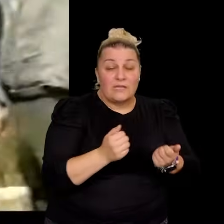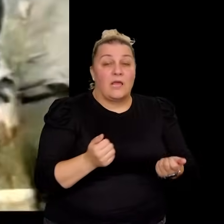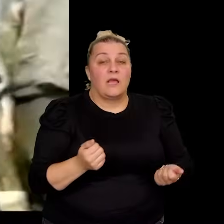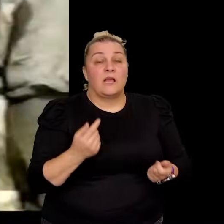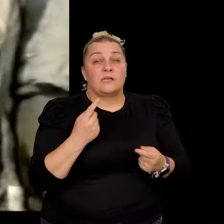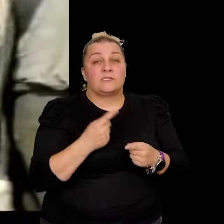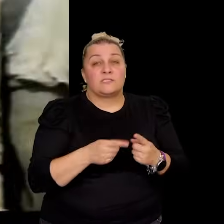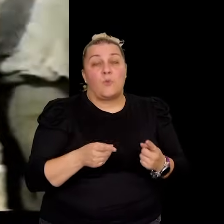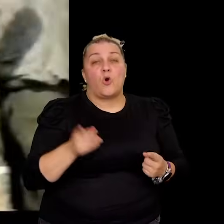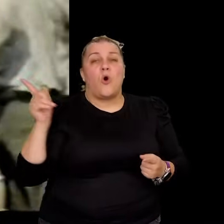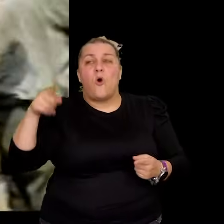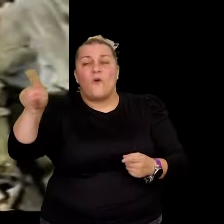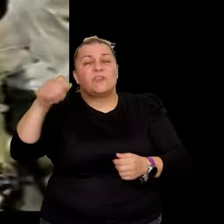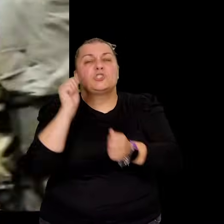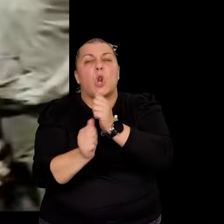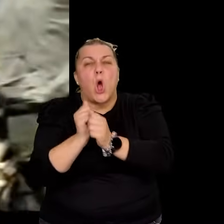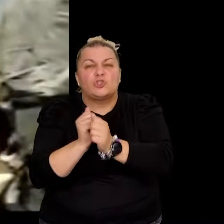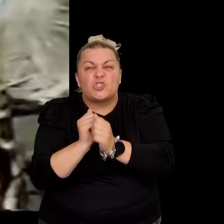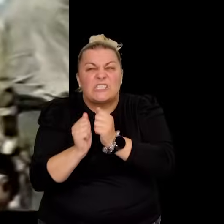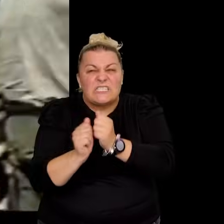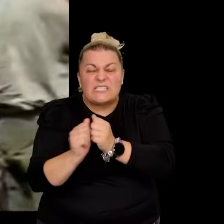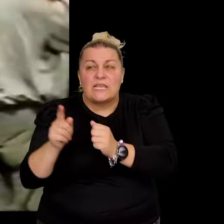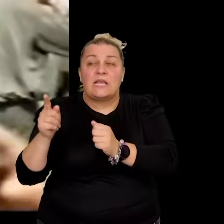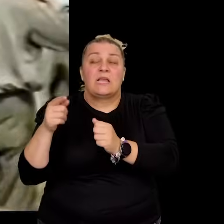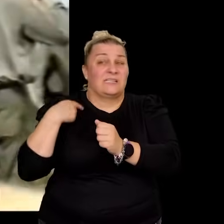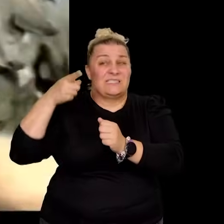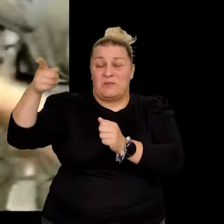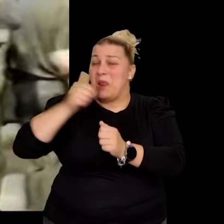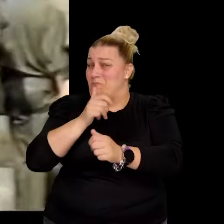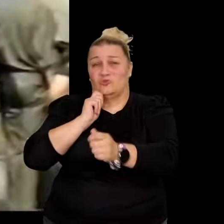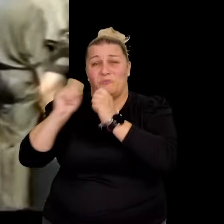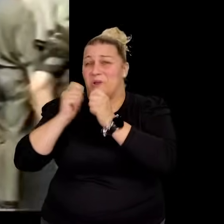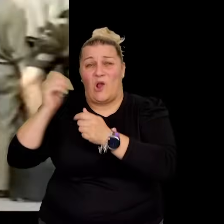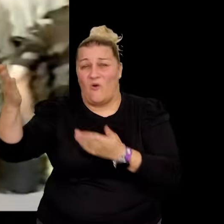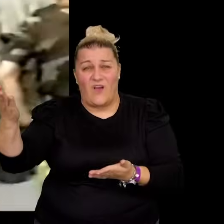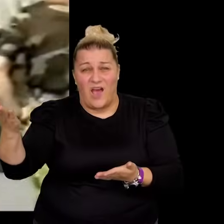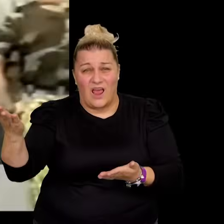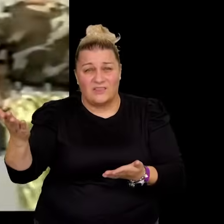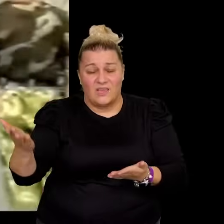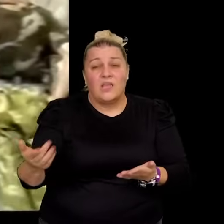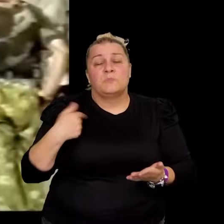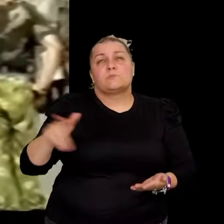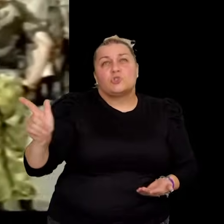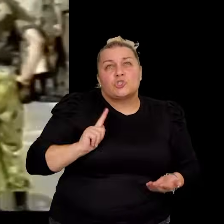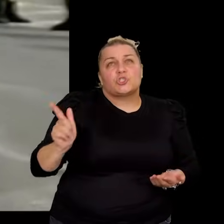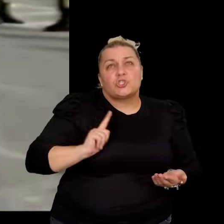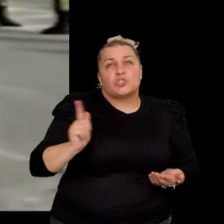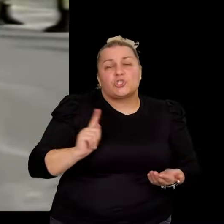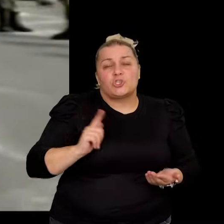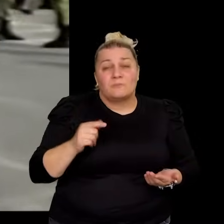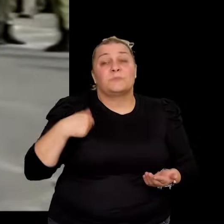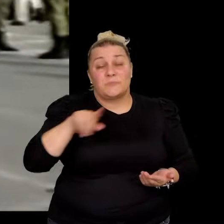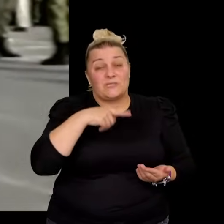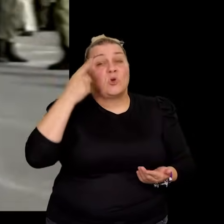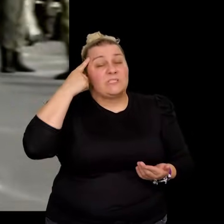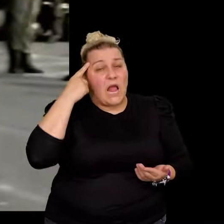zovem, mala i blaga riječ, zločincima sa istoka, nisi mogao pregovarati i jednostavno čekao se taj trenutak. Znali smo mi da